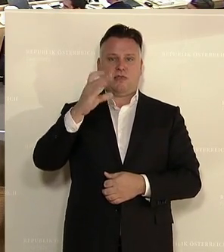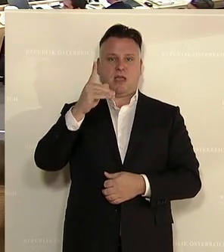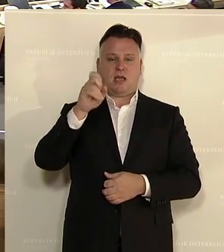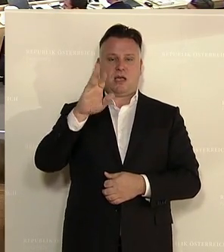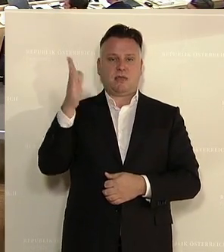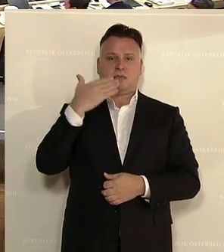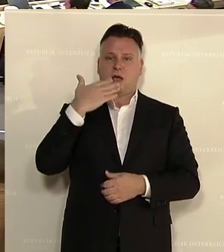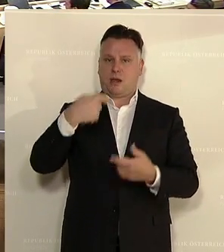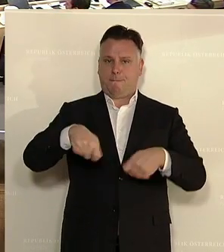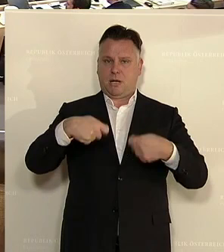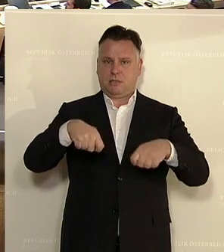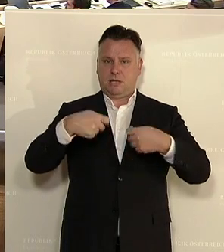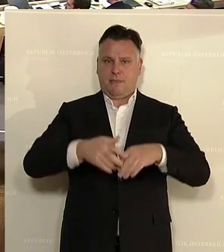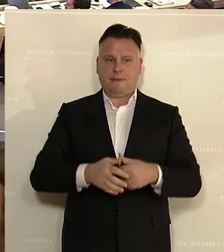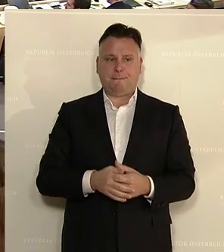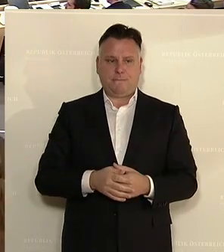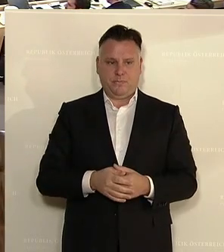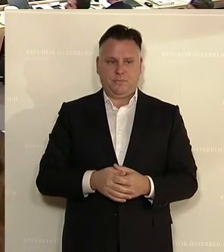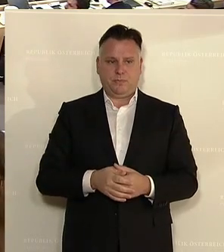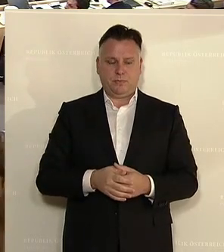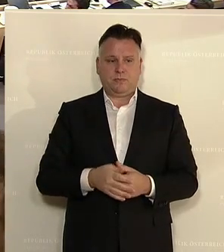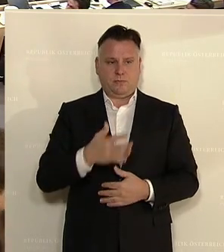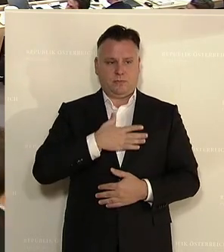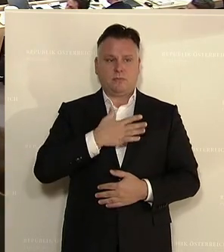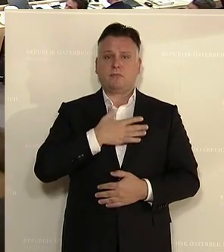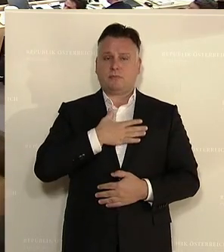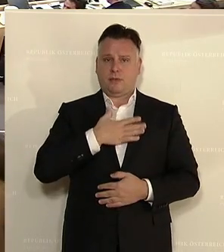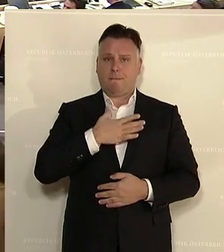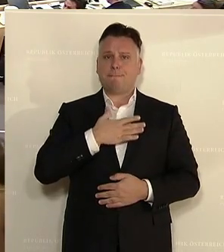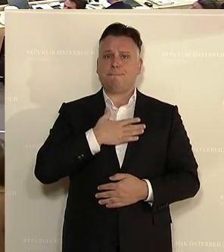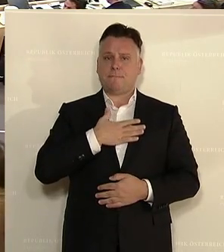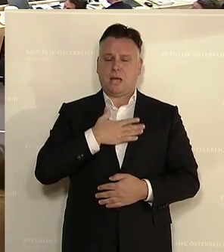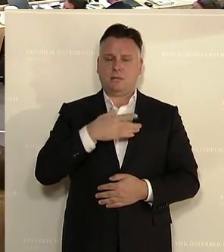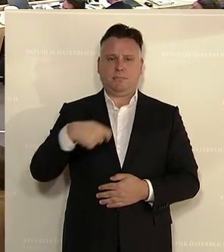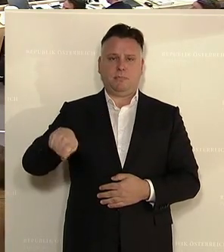Danke, Herr Präsident. Ja, ich möchte auch von unserer Seite her